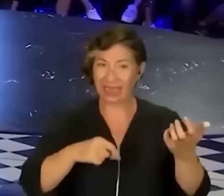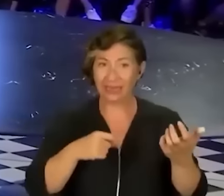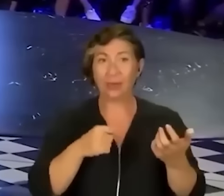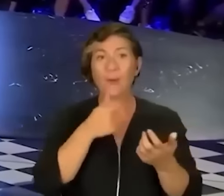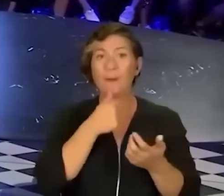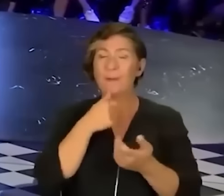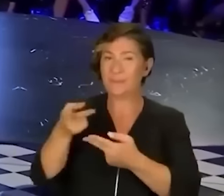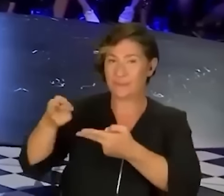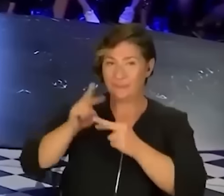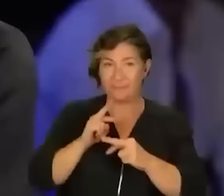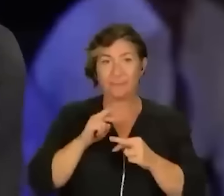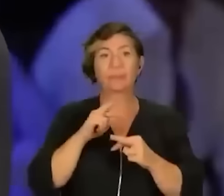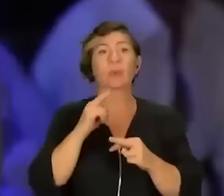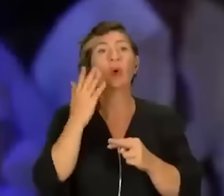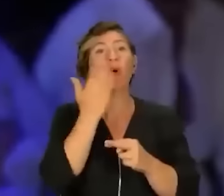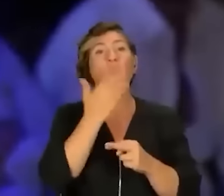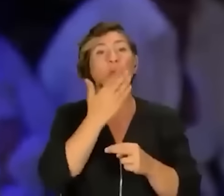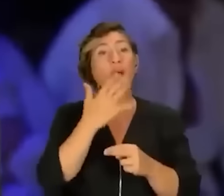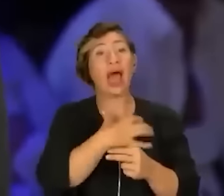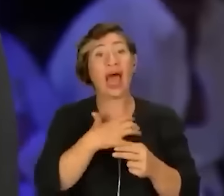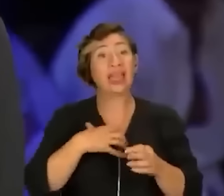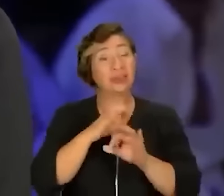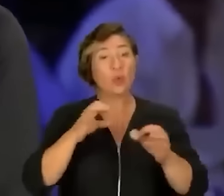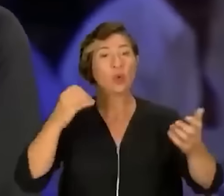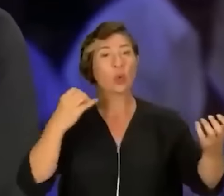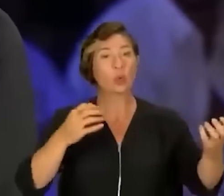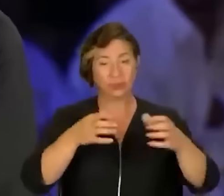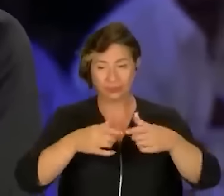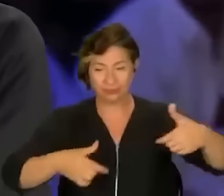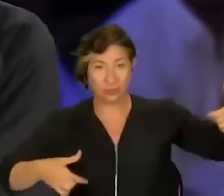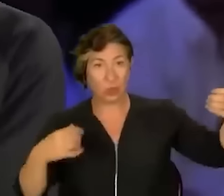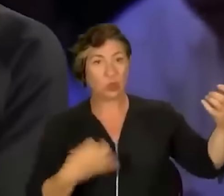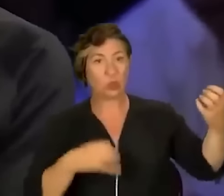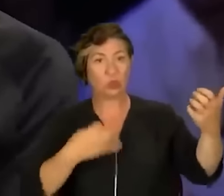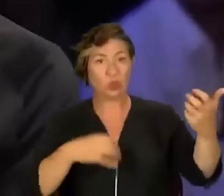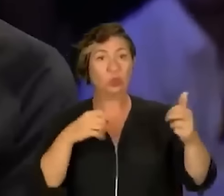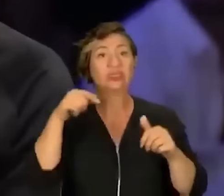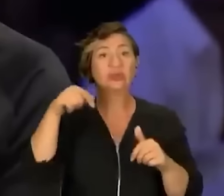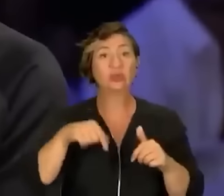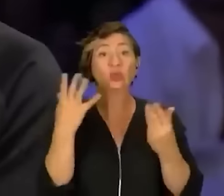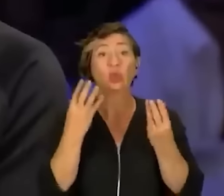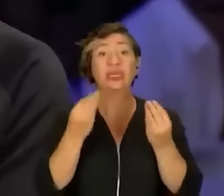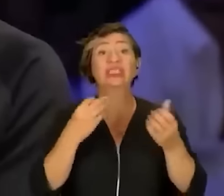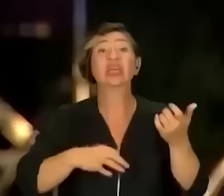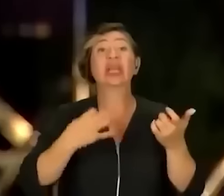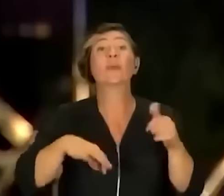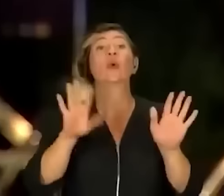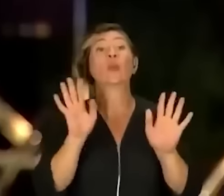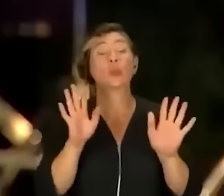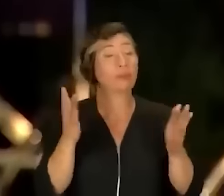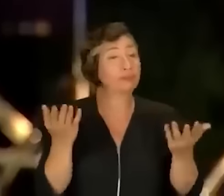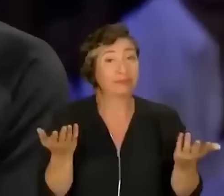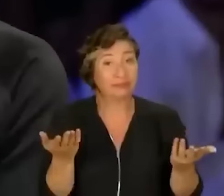çalıyorum. Babamdan kalma bir şeydi o. Ama güzel. Okuldaki ana sazım ud'du. Evet. Şu anda çok iyi çalamıyorum.